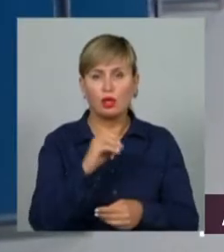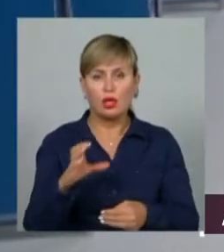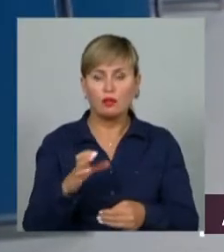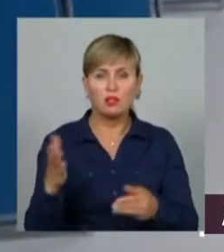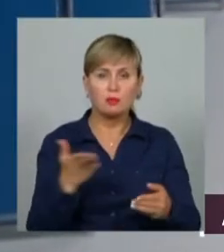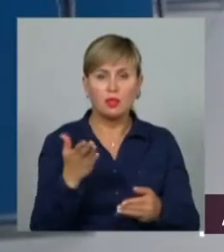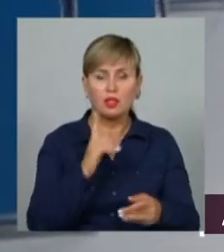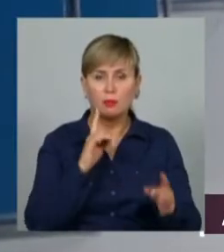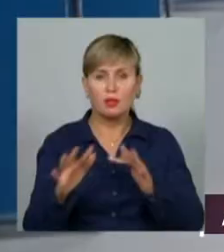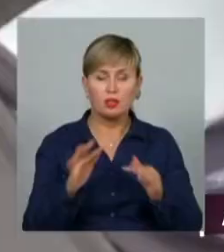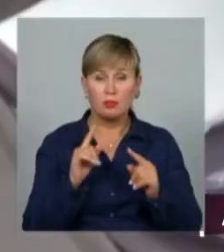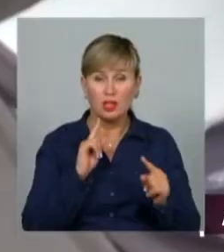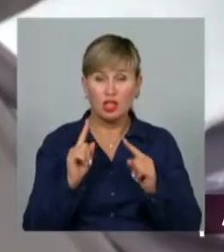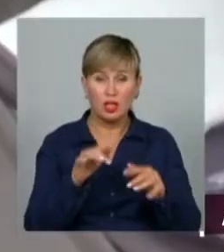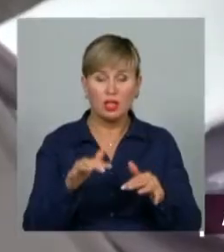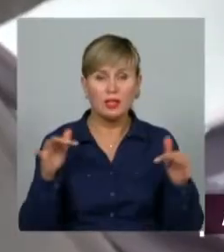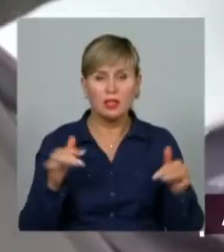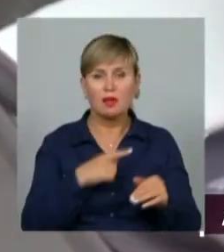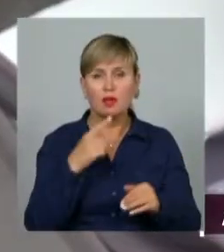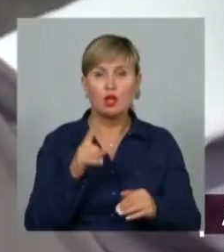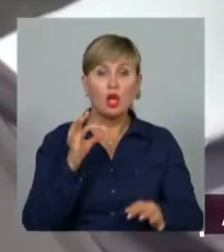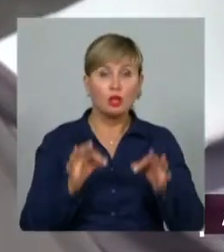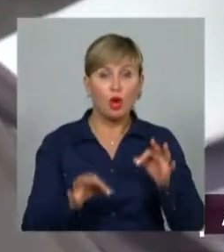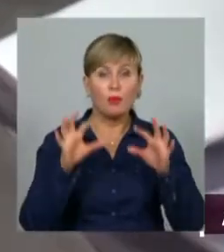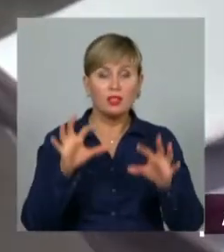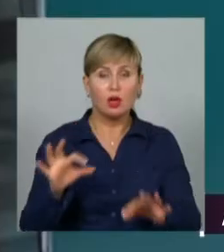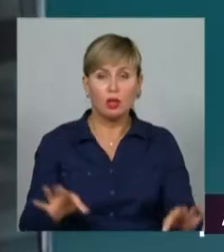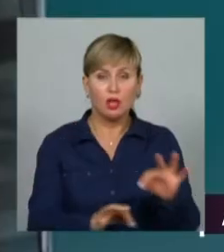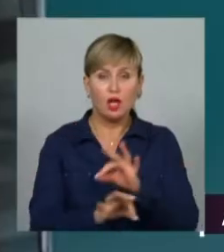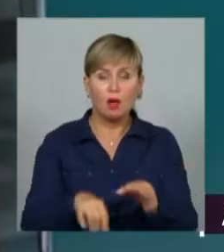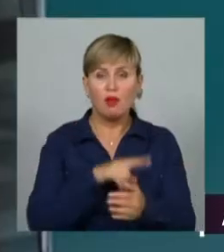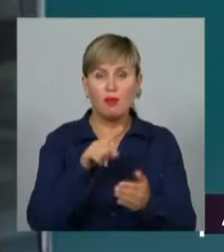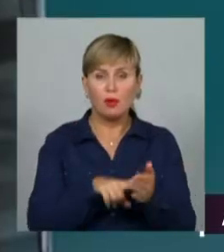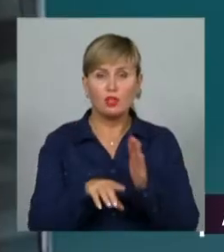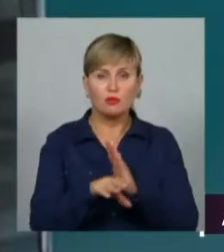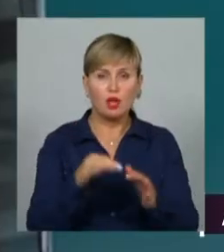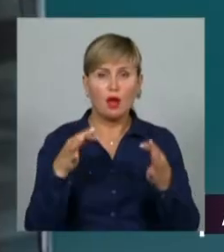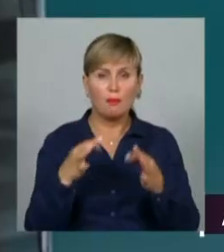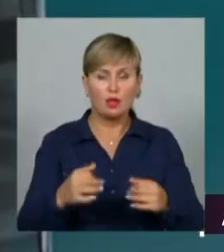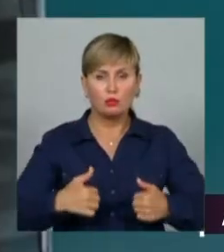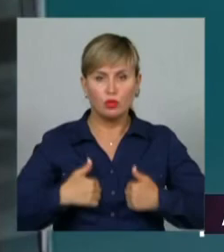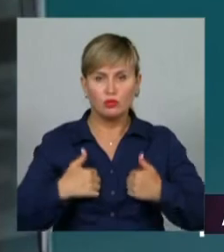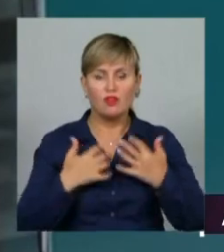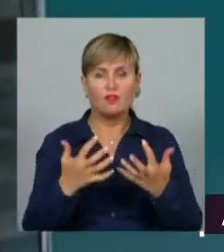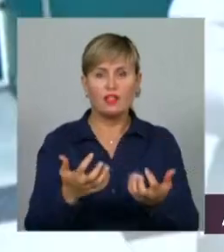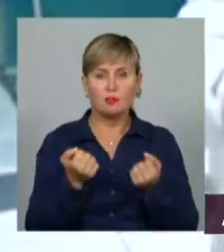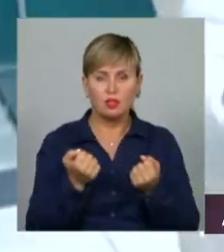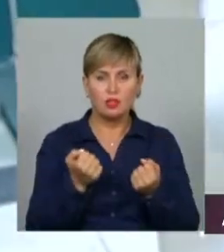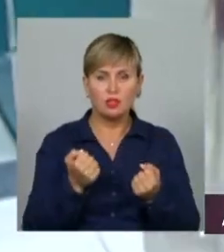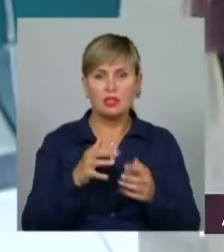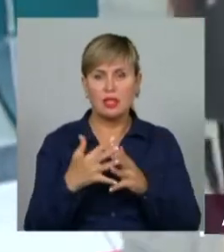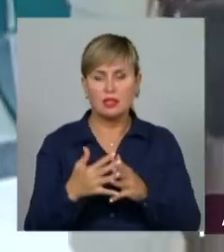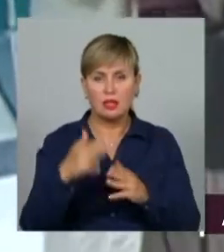Спикер мажилиса Нурлан Нигматуллин считает, что нормы законопроектов по вопросам выборов позволят усилить восприимчивость сельских акимов к